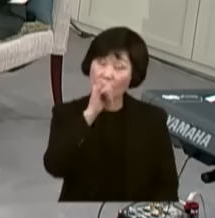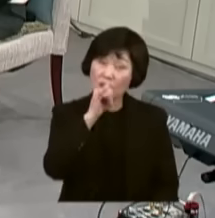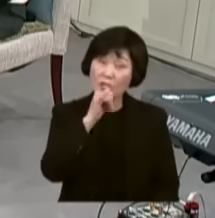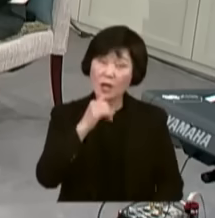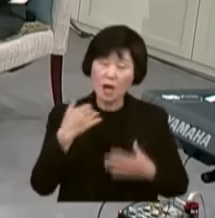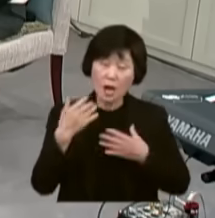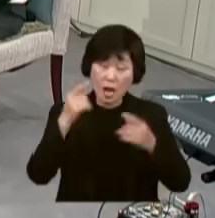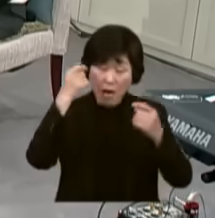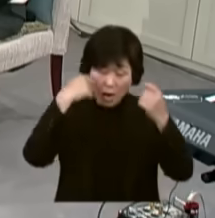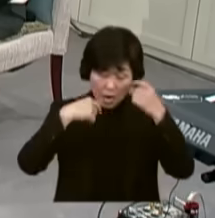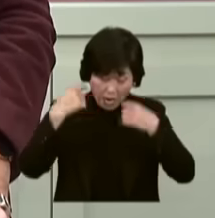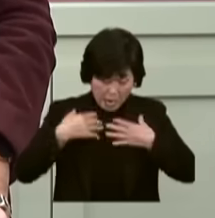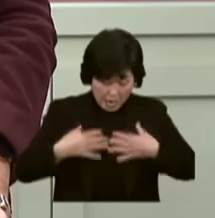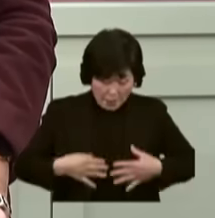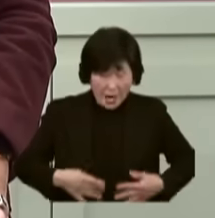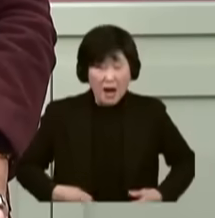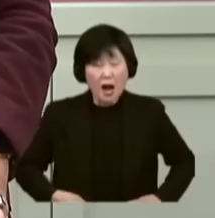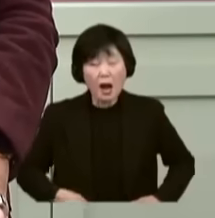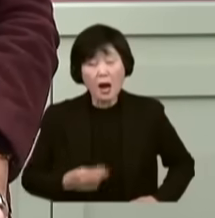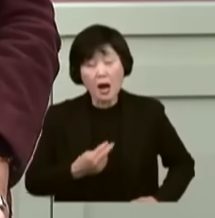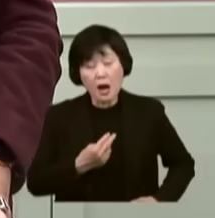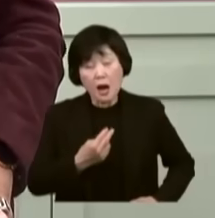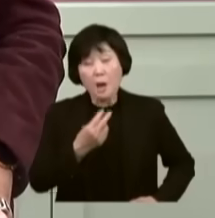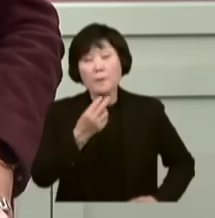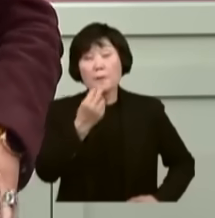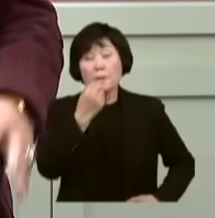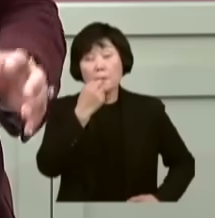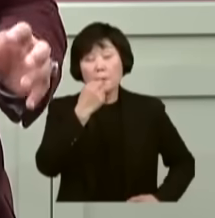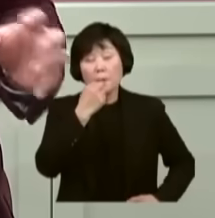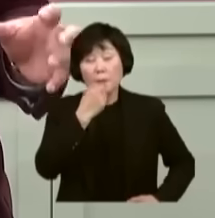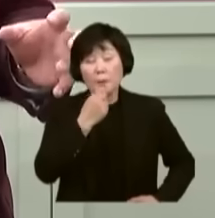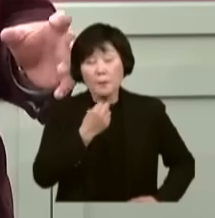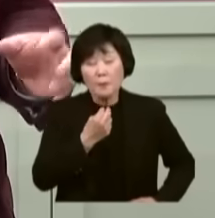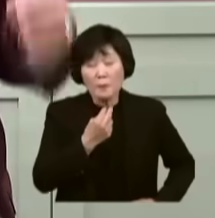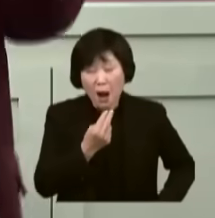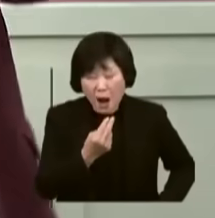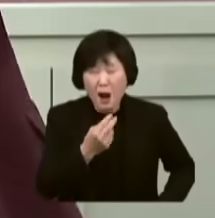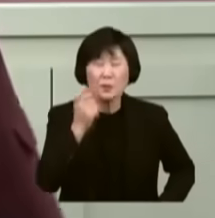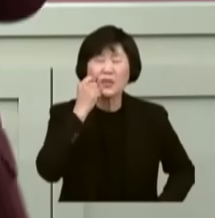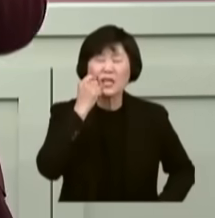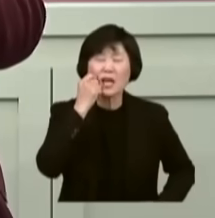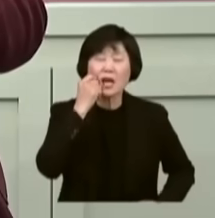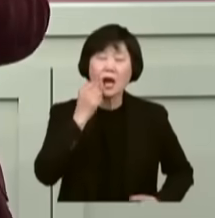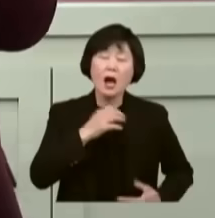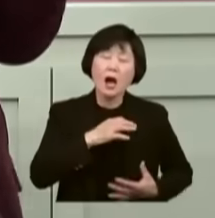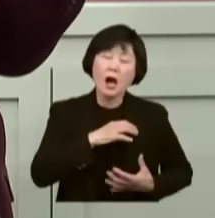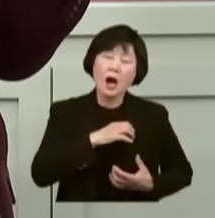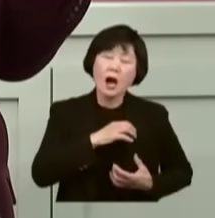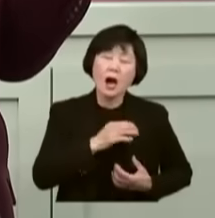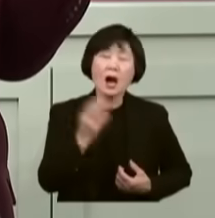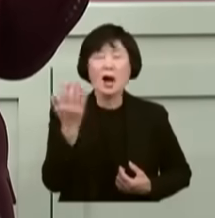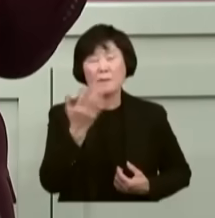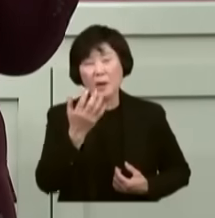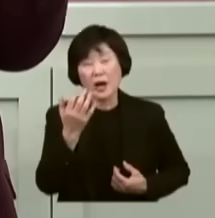쫙 젖고 숨은 들여 마셔지는데 내보내지지가 않고 그러니까 심근경색이다. 아버지가 가르쳐주시고 하늘나라